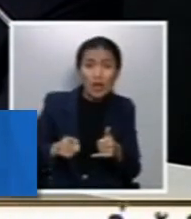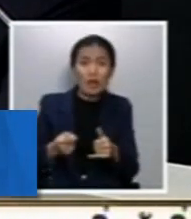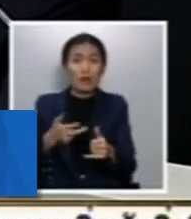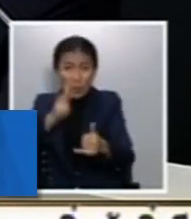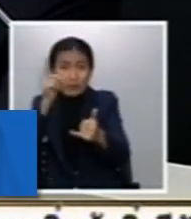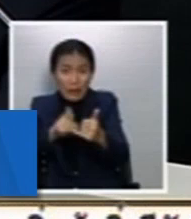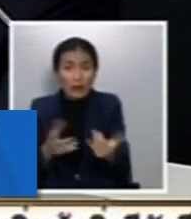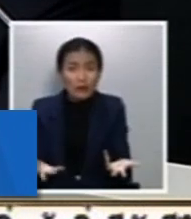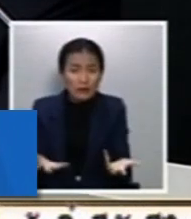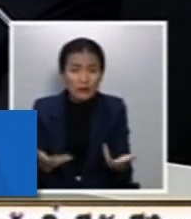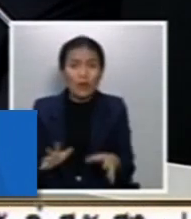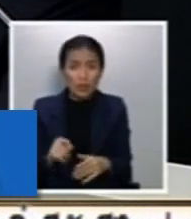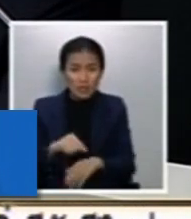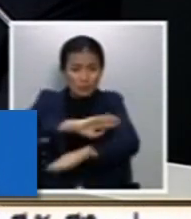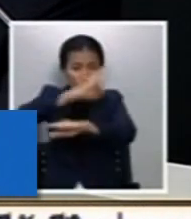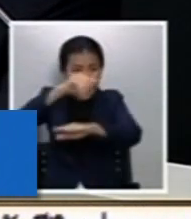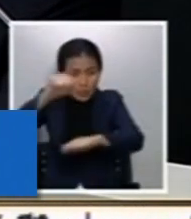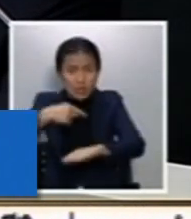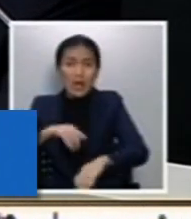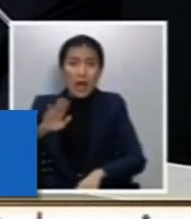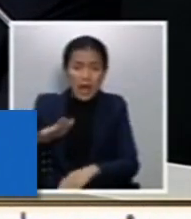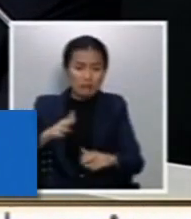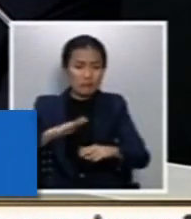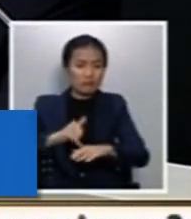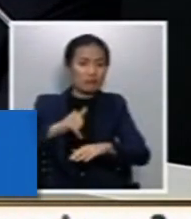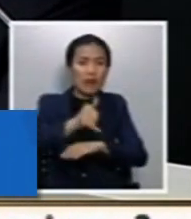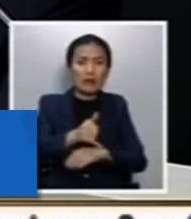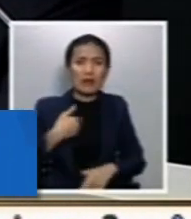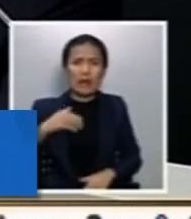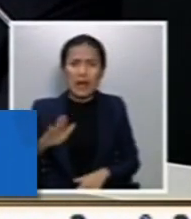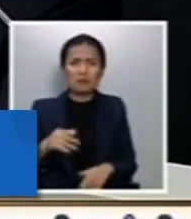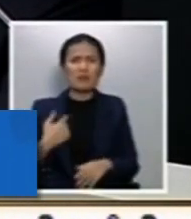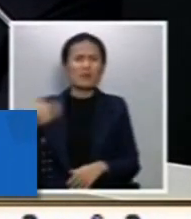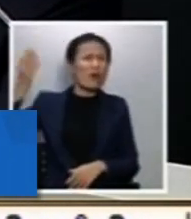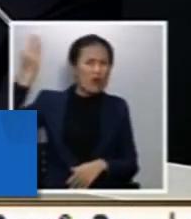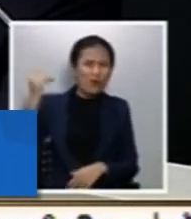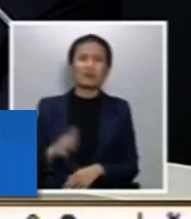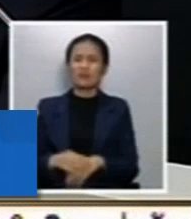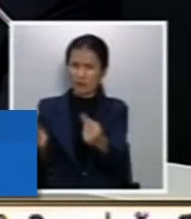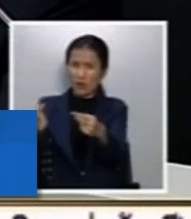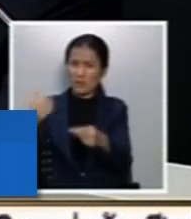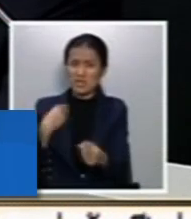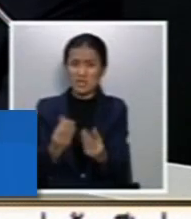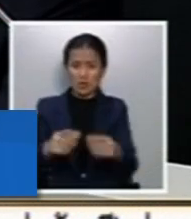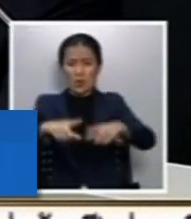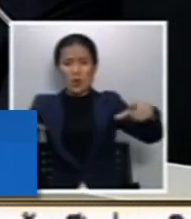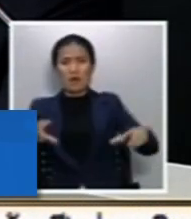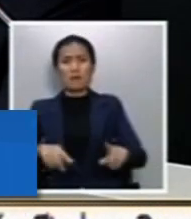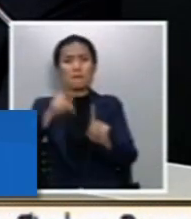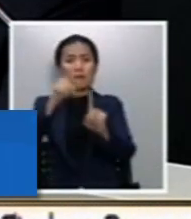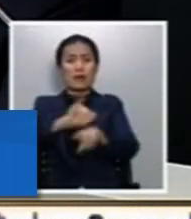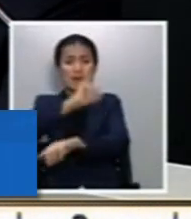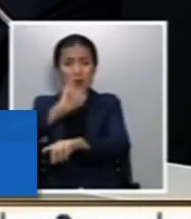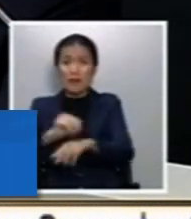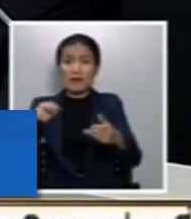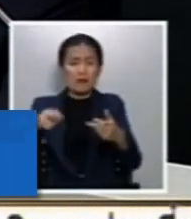ไปเราทะเลาะก็เมื่อเดือนที่แล้วเราก็ทะเลาะเรื่องนี้ครับดินเป็นพันไร่ยังไม่มีอะไรเลยแต่ชาวบ้าน